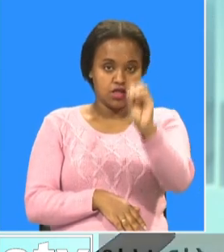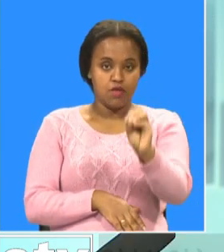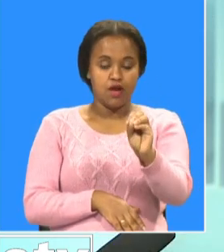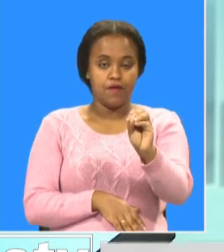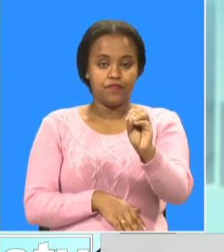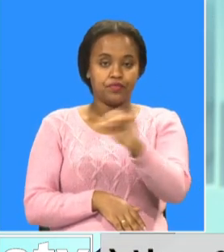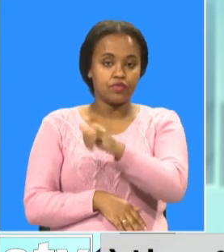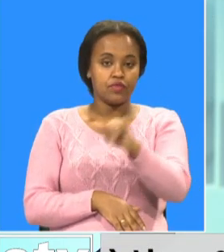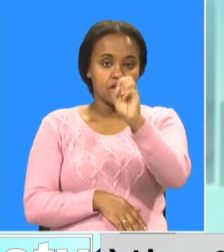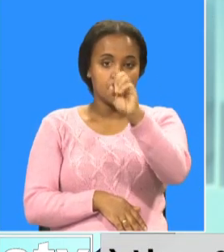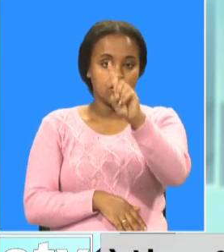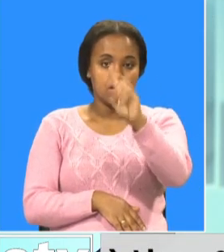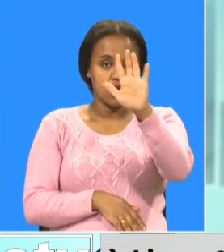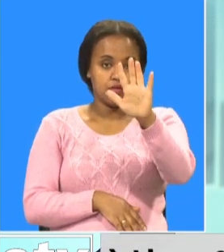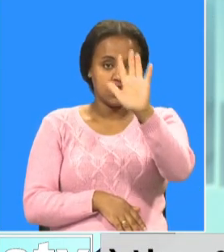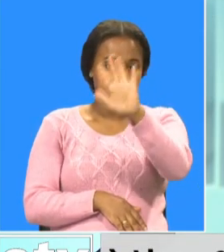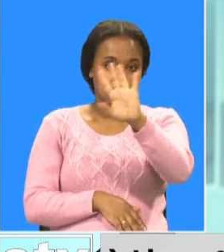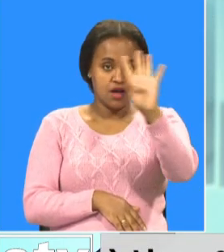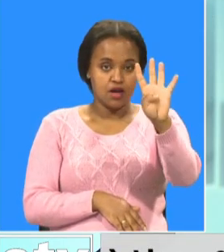0115512080 ንም